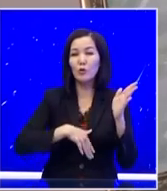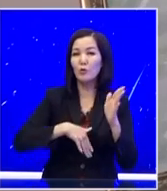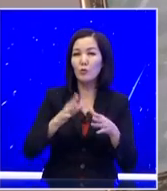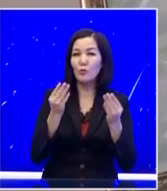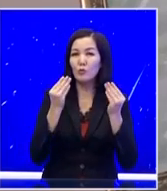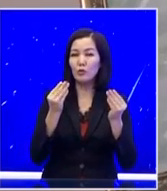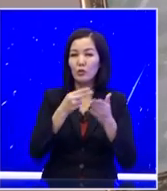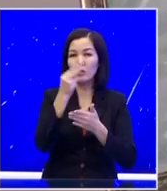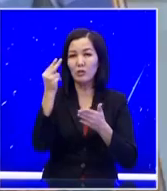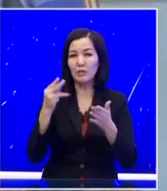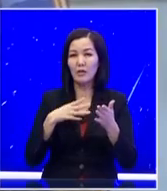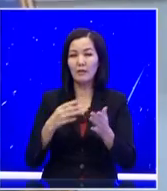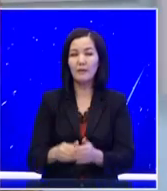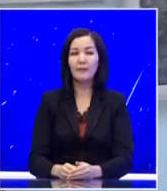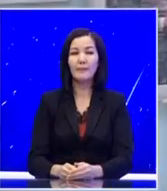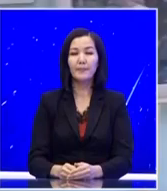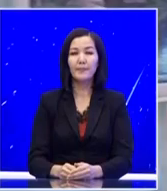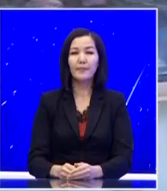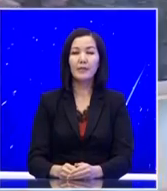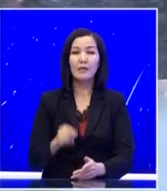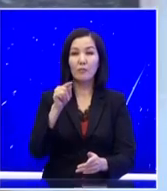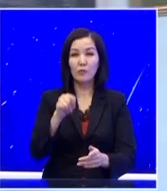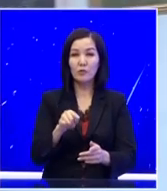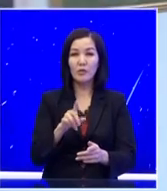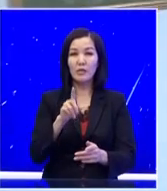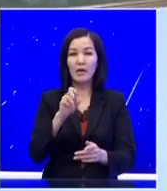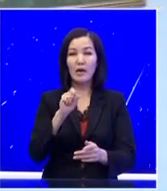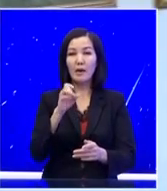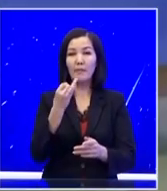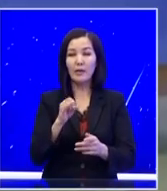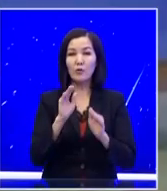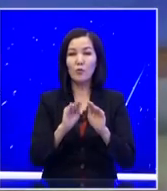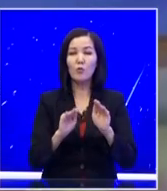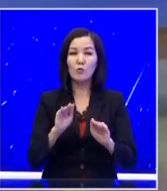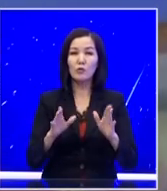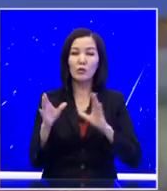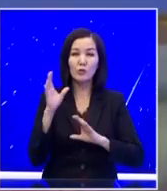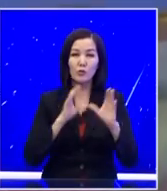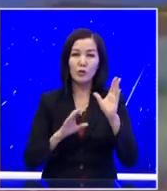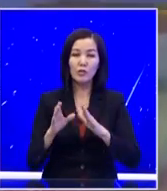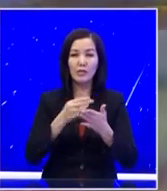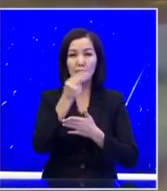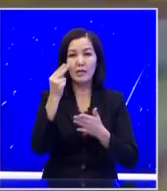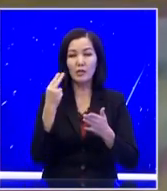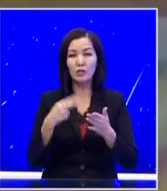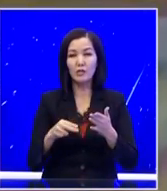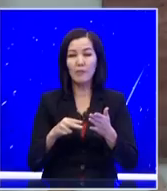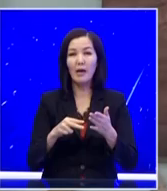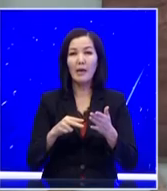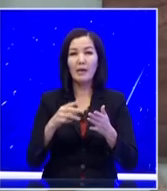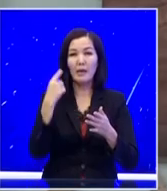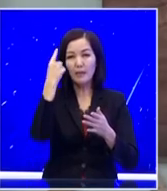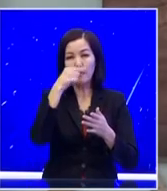туындысында жеткізе білген. Сондай ақ бұл жерде Хәкім Абайдың оқушылар, студенттер, кәсіби суретшілер салған 20-ға жоқ портреті